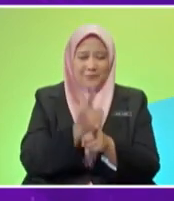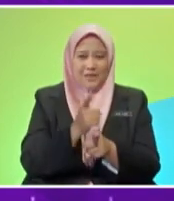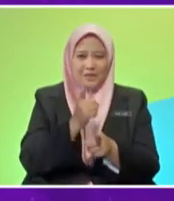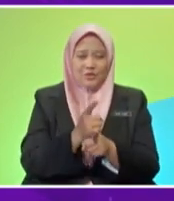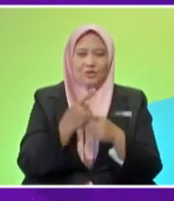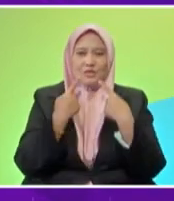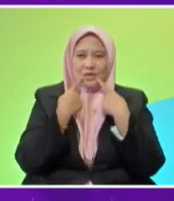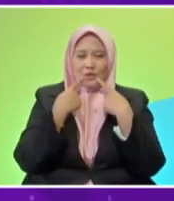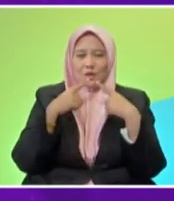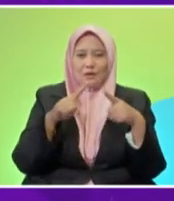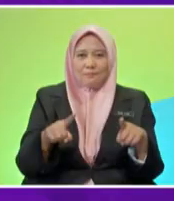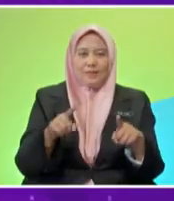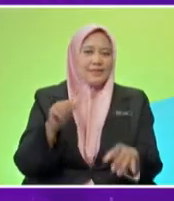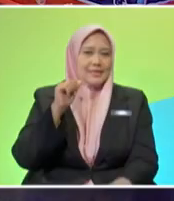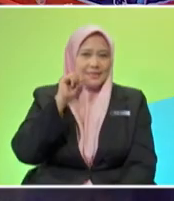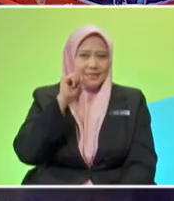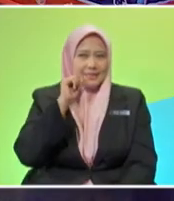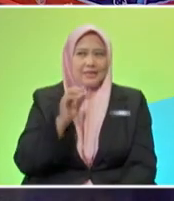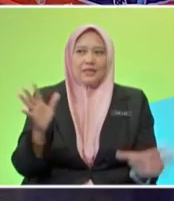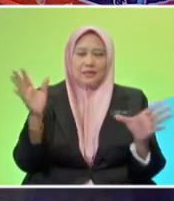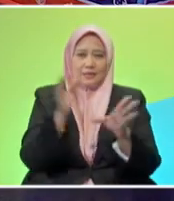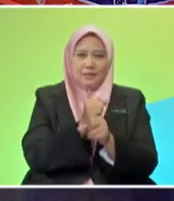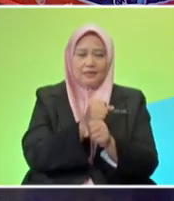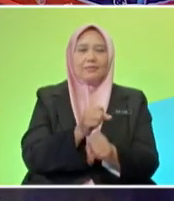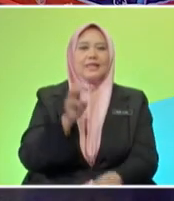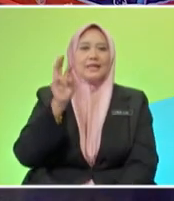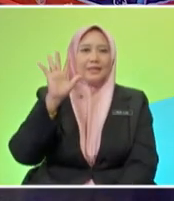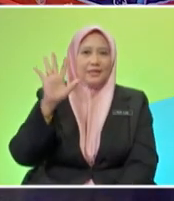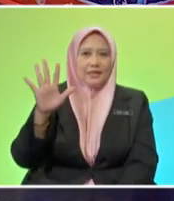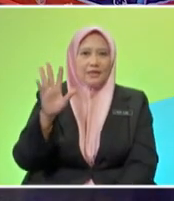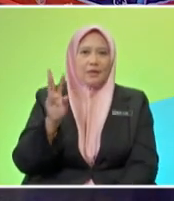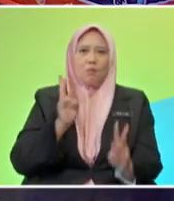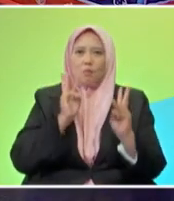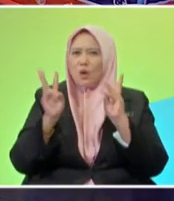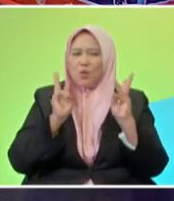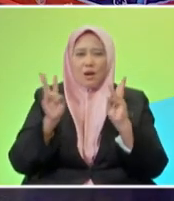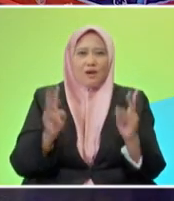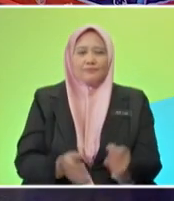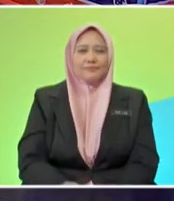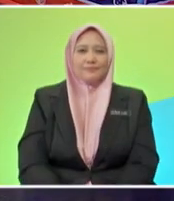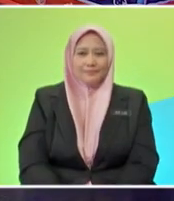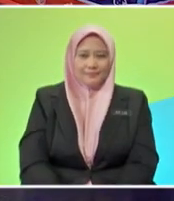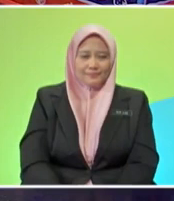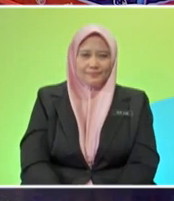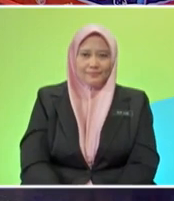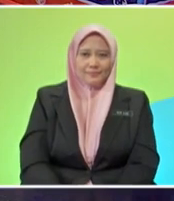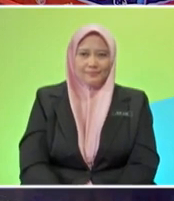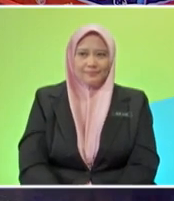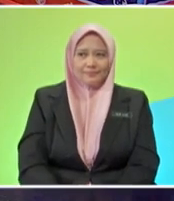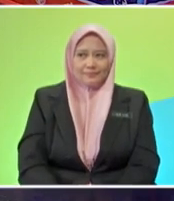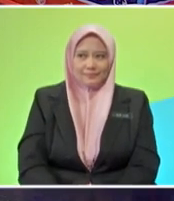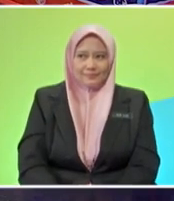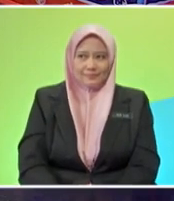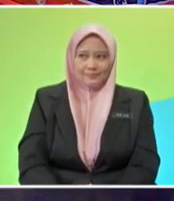Azahra. Jadi kita berikan 5 wang untuk kumpulan pasta. Jadi kumpulan pasta di bahagian kiri Kak